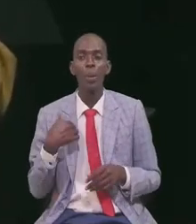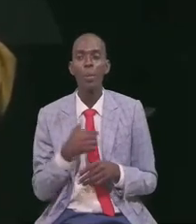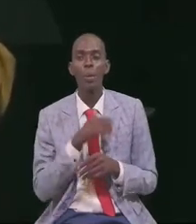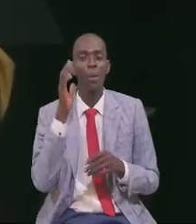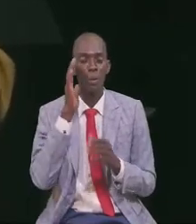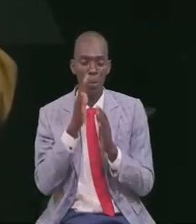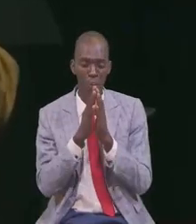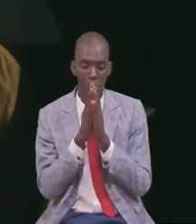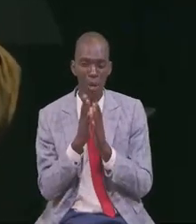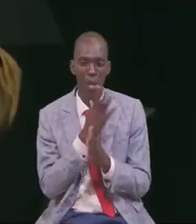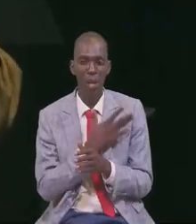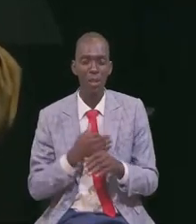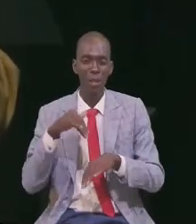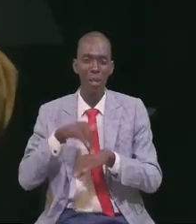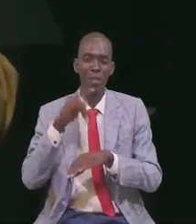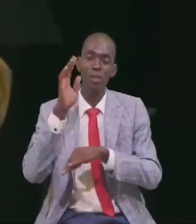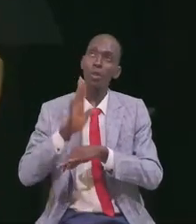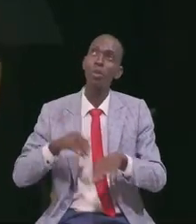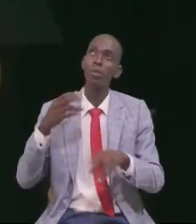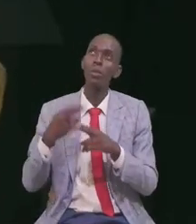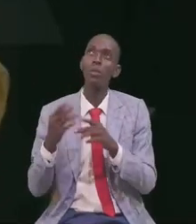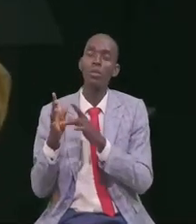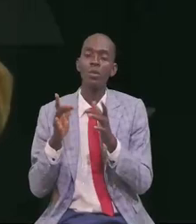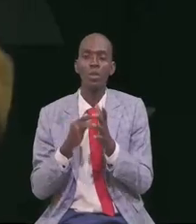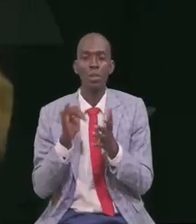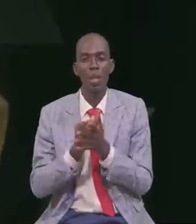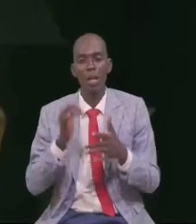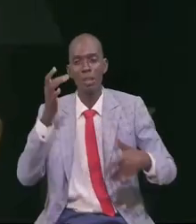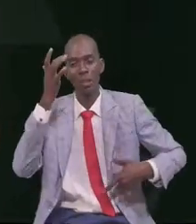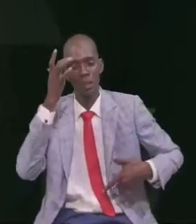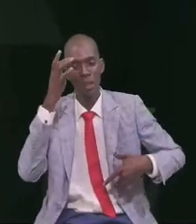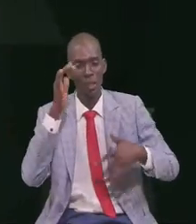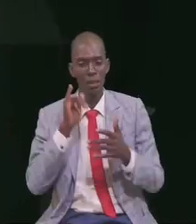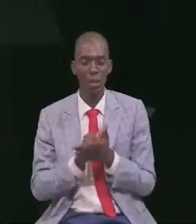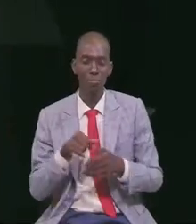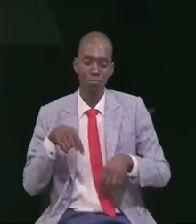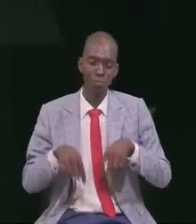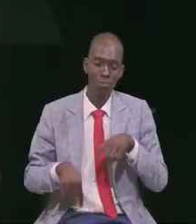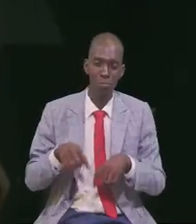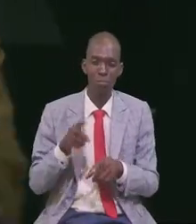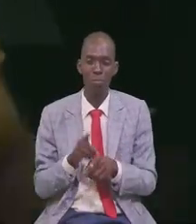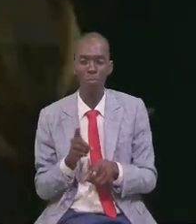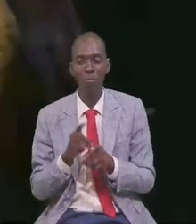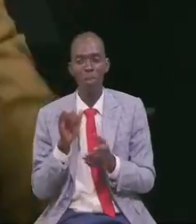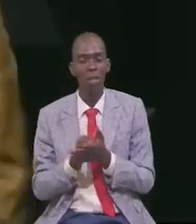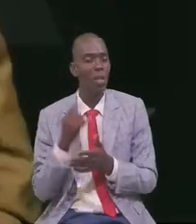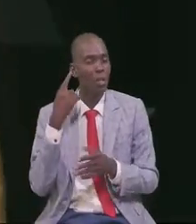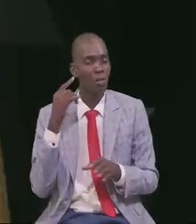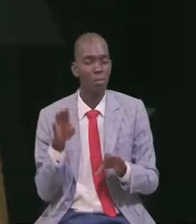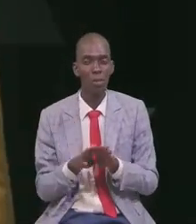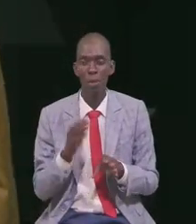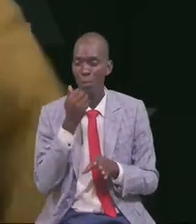Jésus. Cette infirmité, cette maladie, cette paralysie, cet aveuglement, cette surdité va